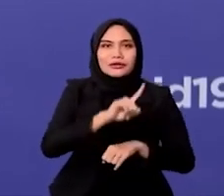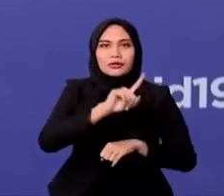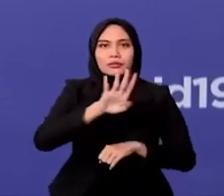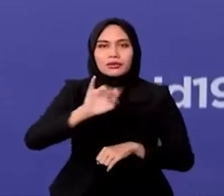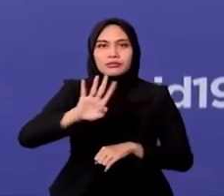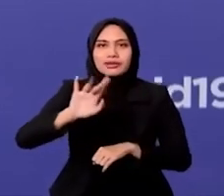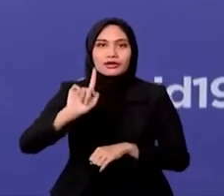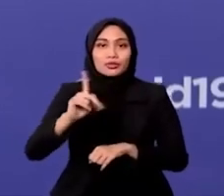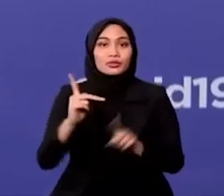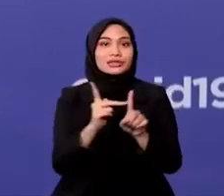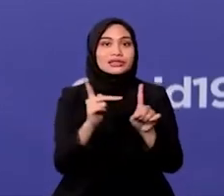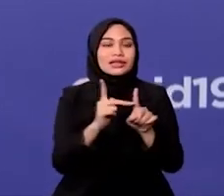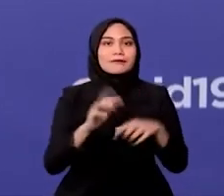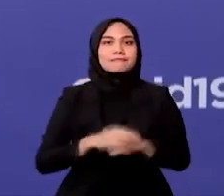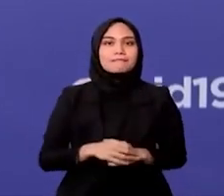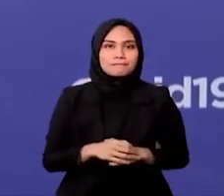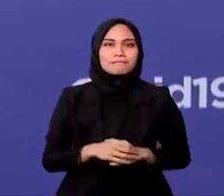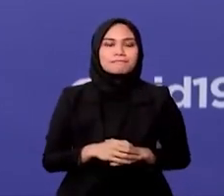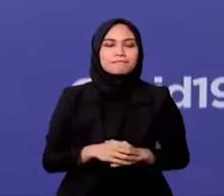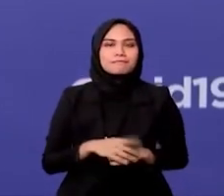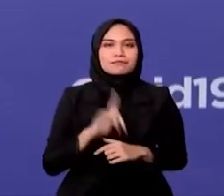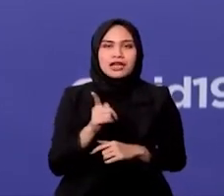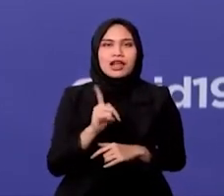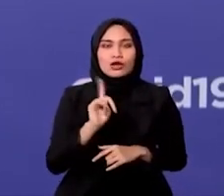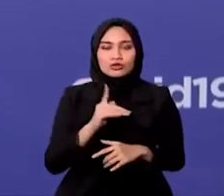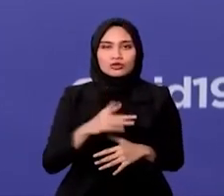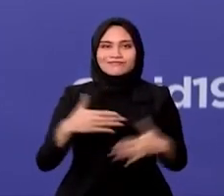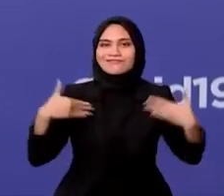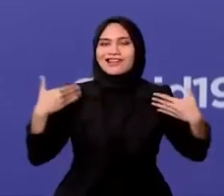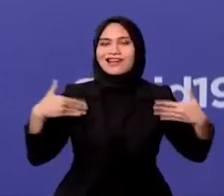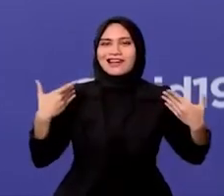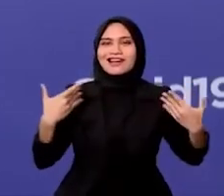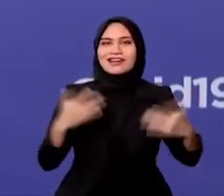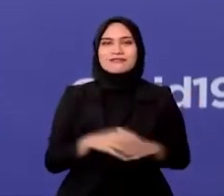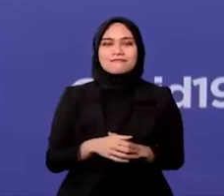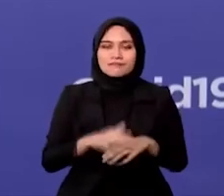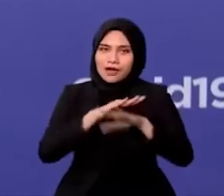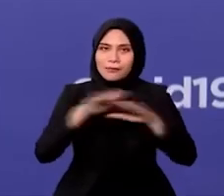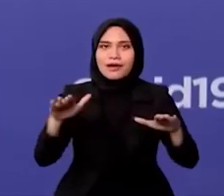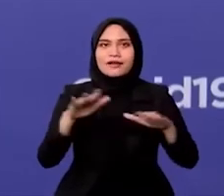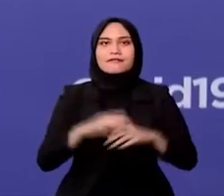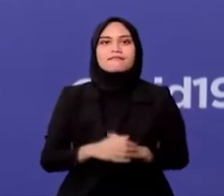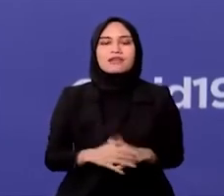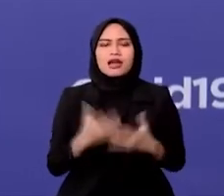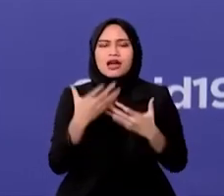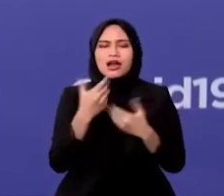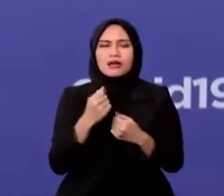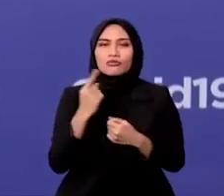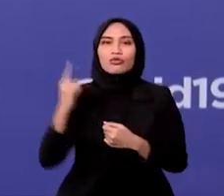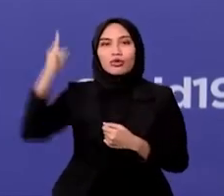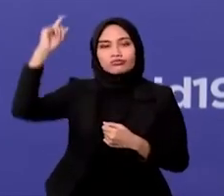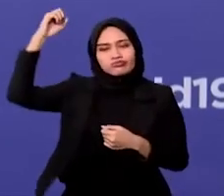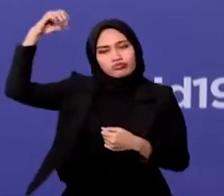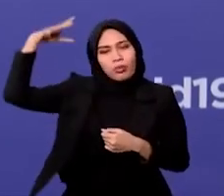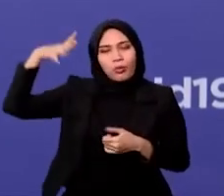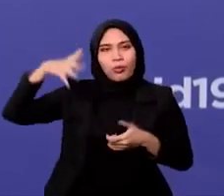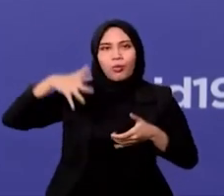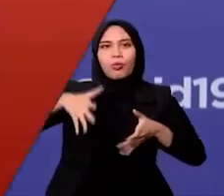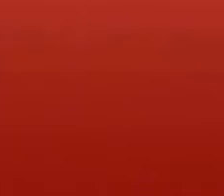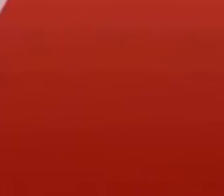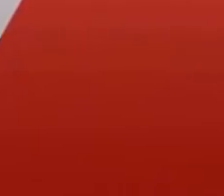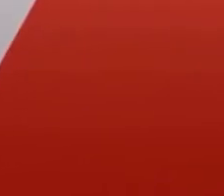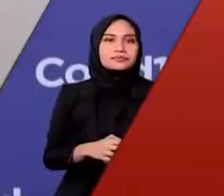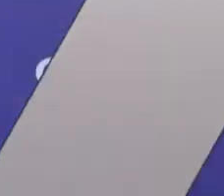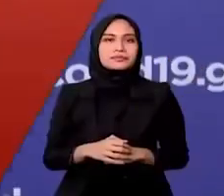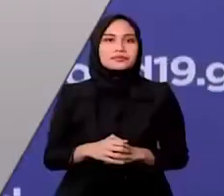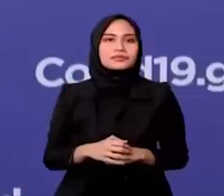1431 Hijriah dengan hikmat dan sukacita semoga 10 senantiasa meridhoi perjalanan hidup